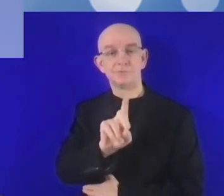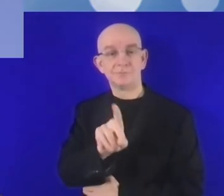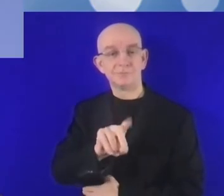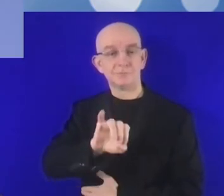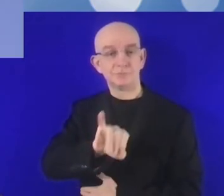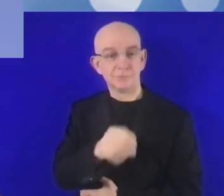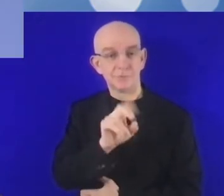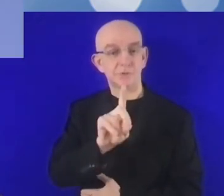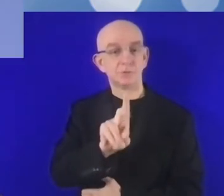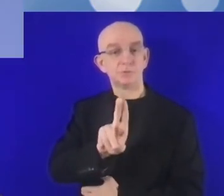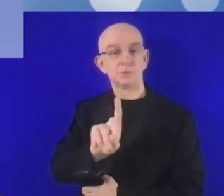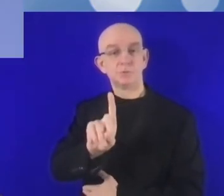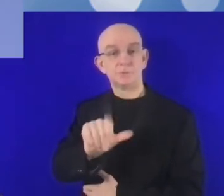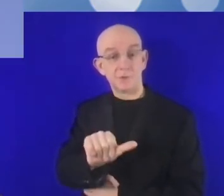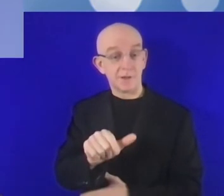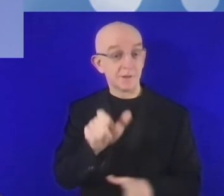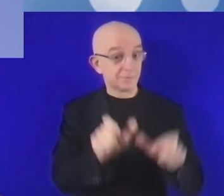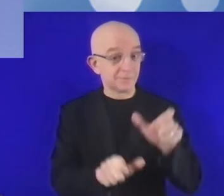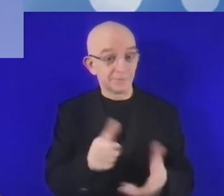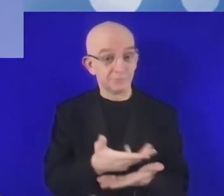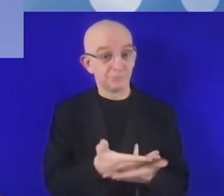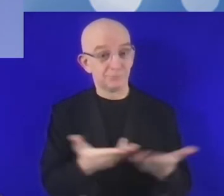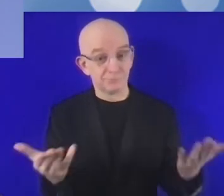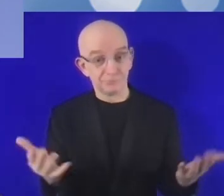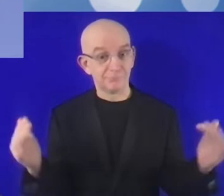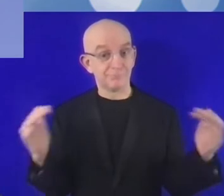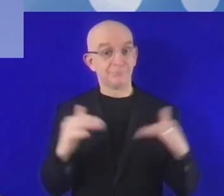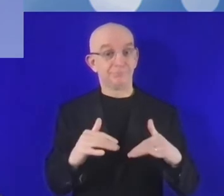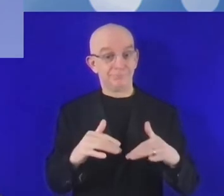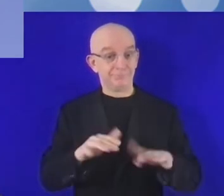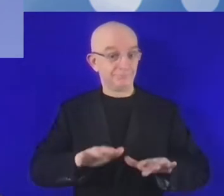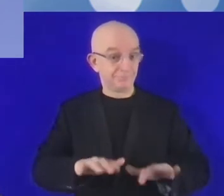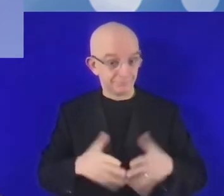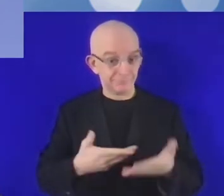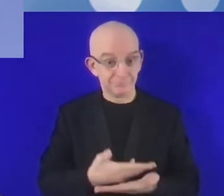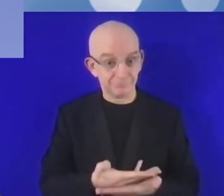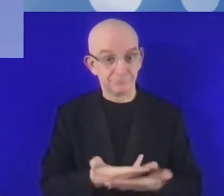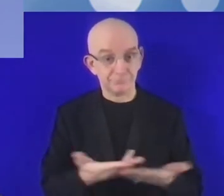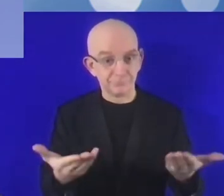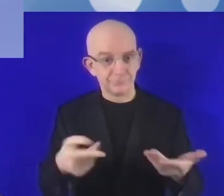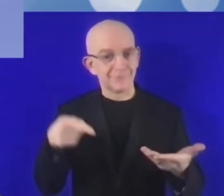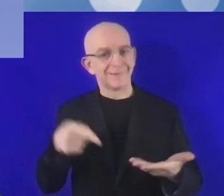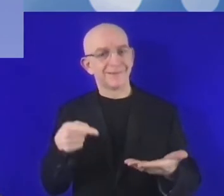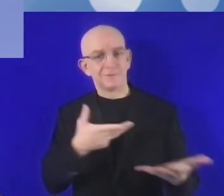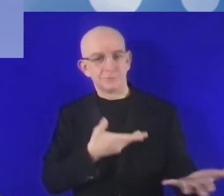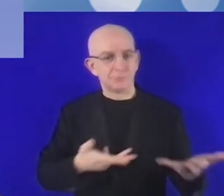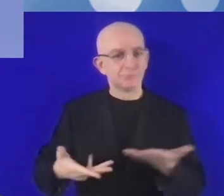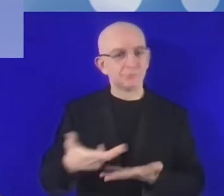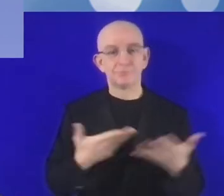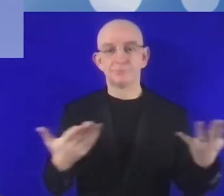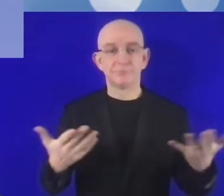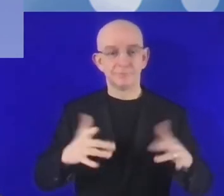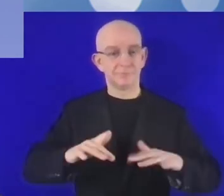Président de la République de Pologne. Bienvenue à tous ceux qui participent à cette réunion en ligne. Nous parlerons du monde numérique.